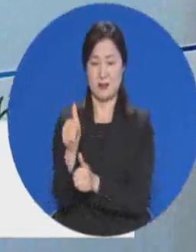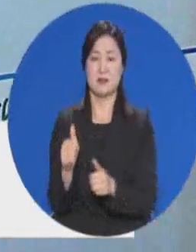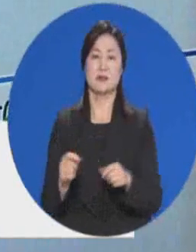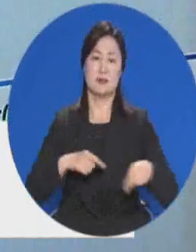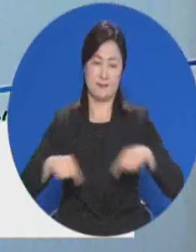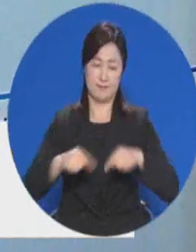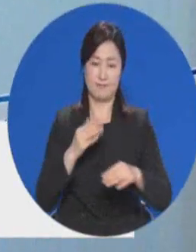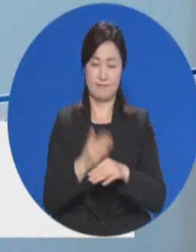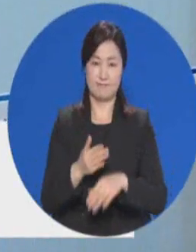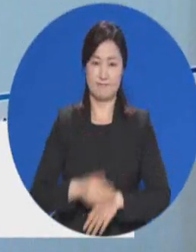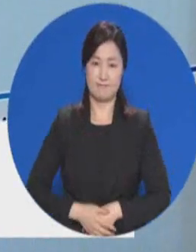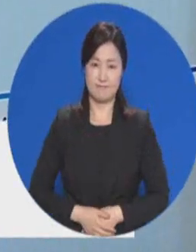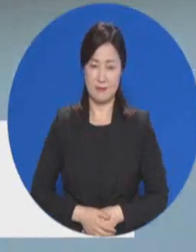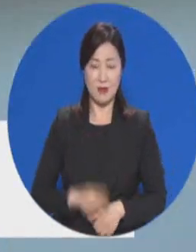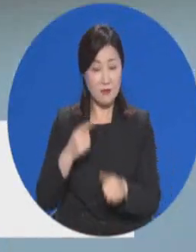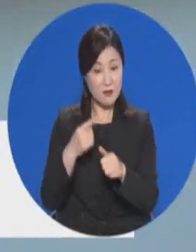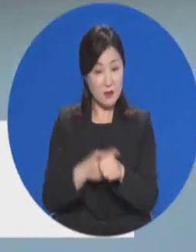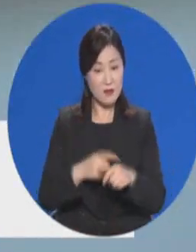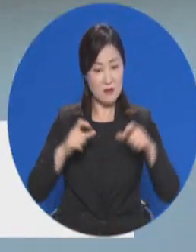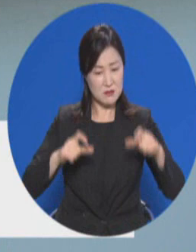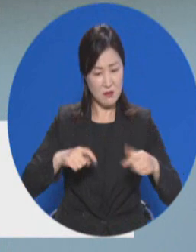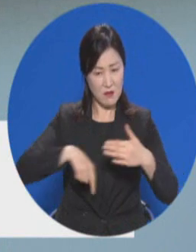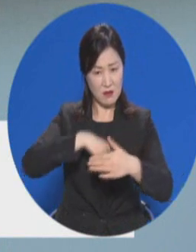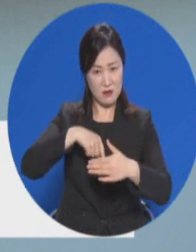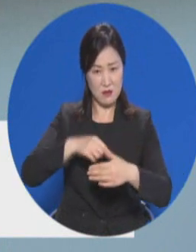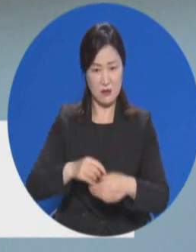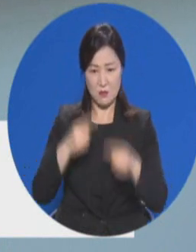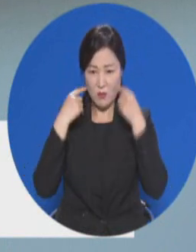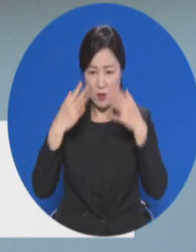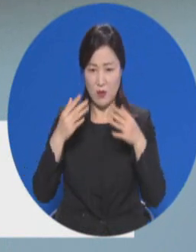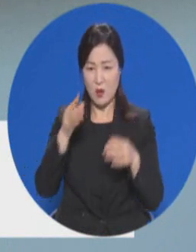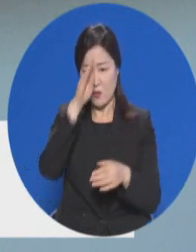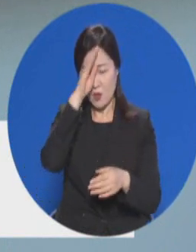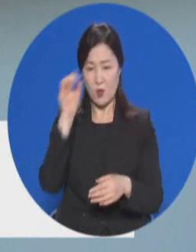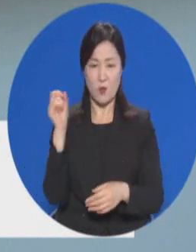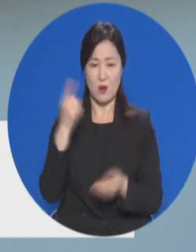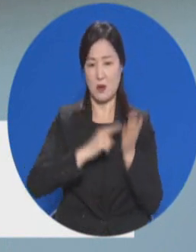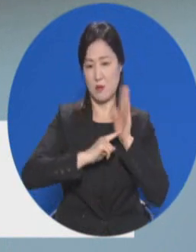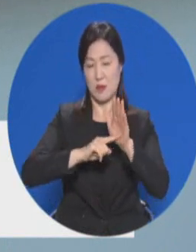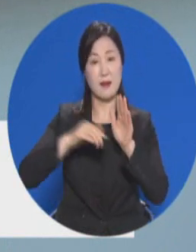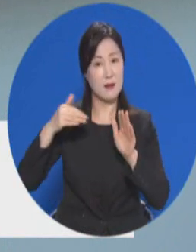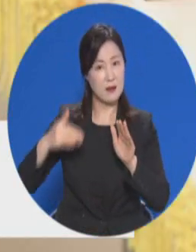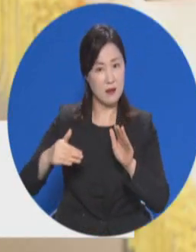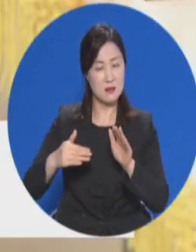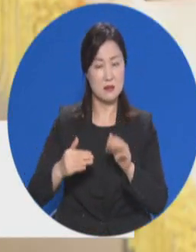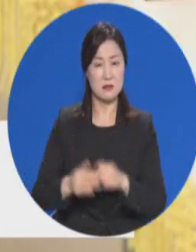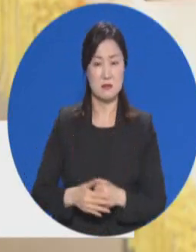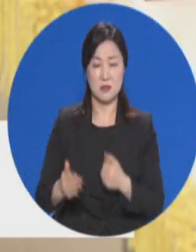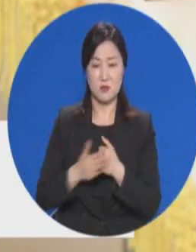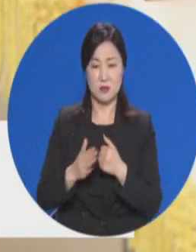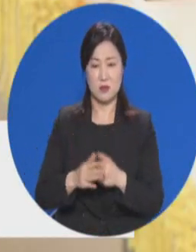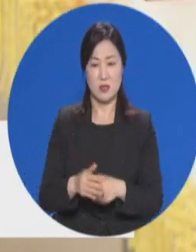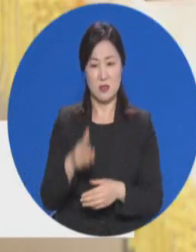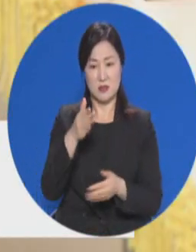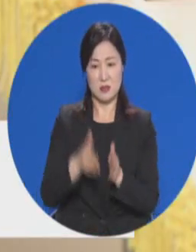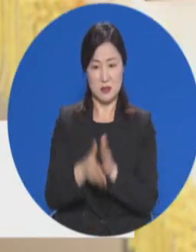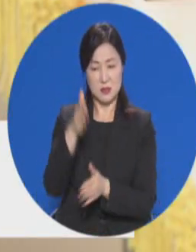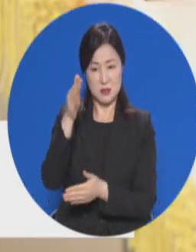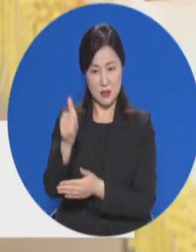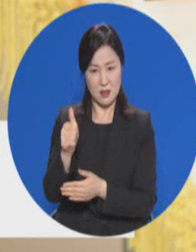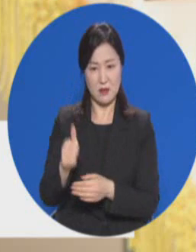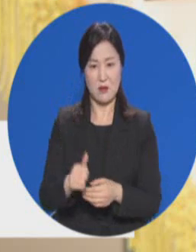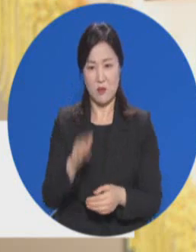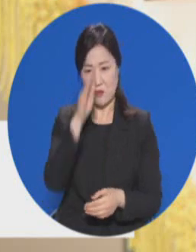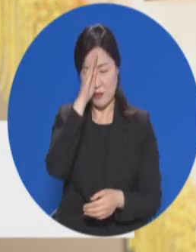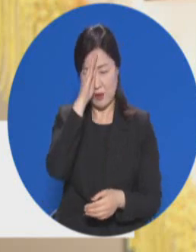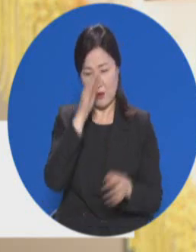있습니다. 이에 따라 지역 내에서는 정확한 병명조차 알려지지 않은 상황에서 정 시장의 병가가 예상보다